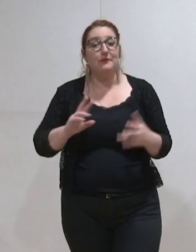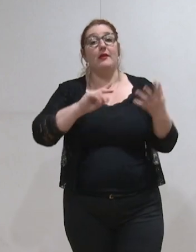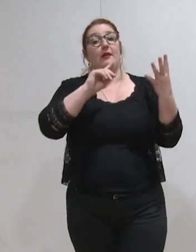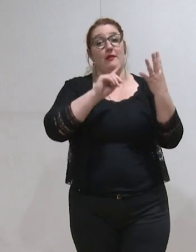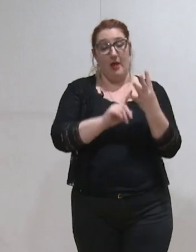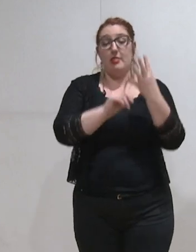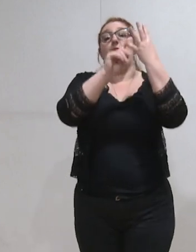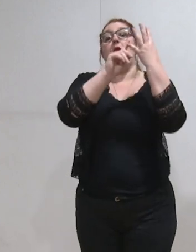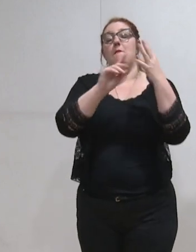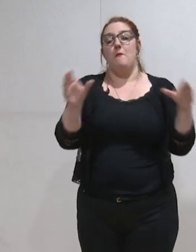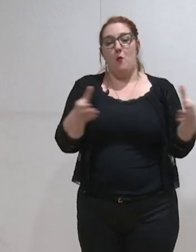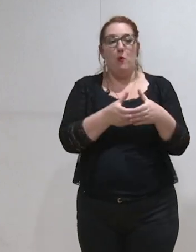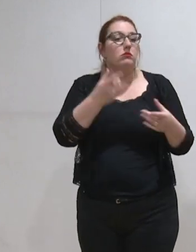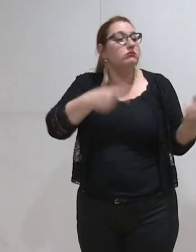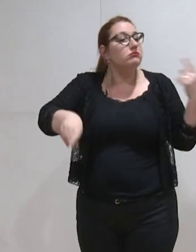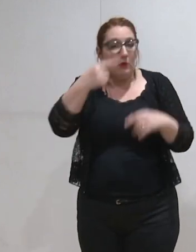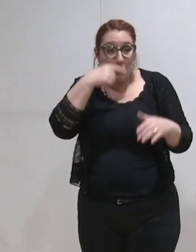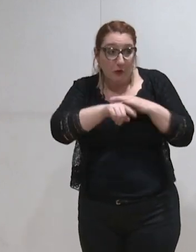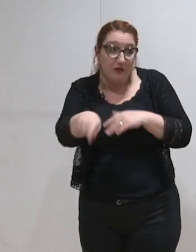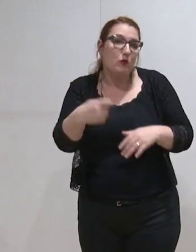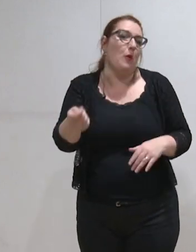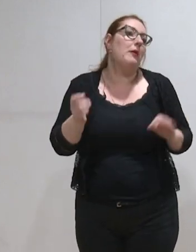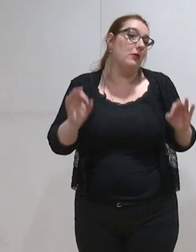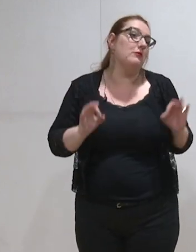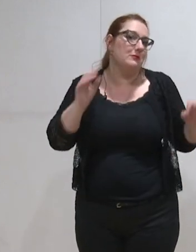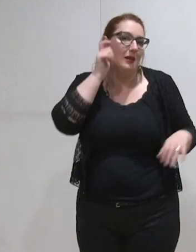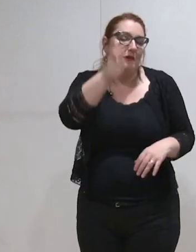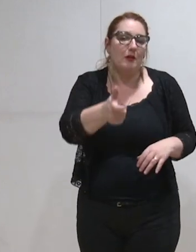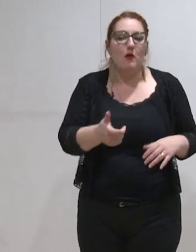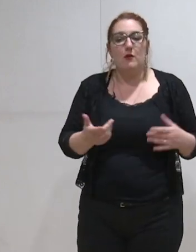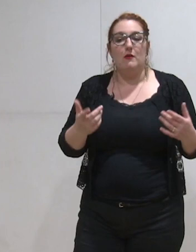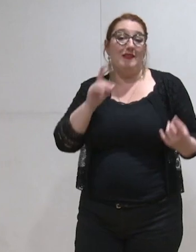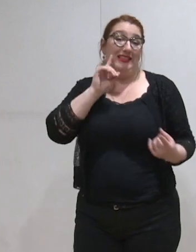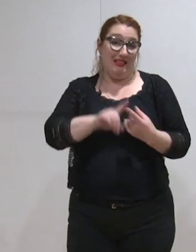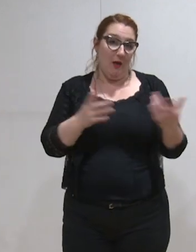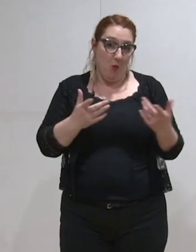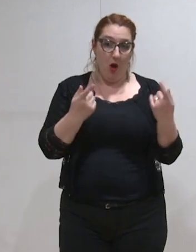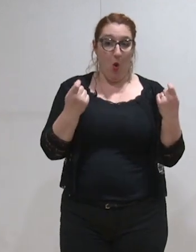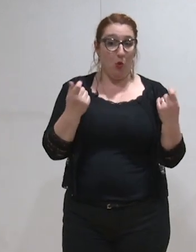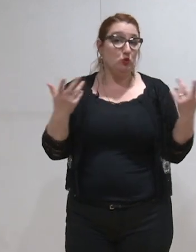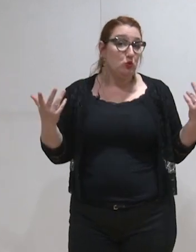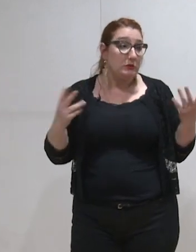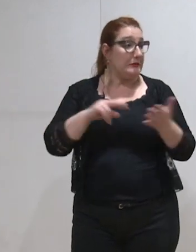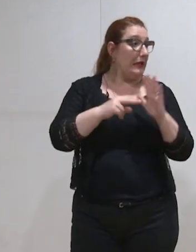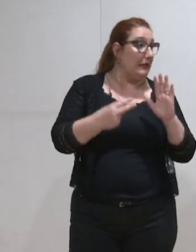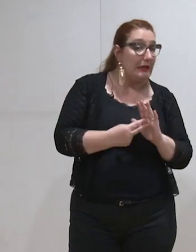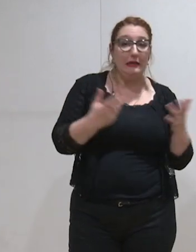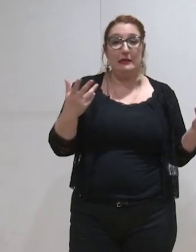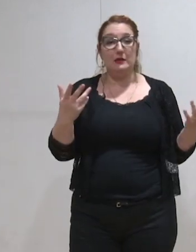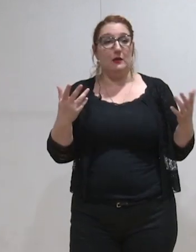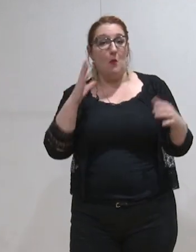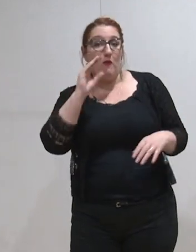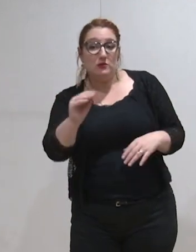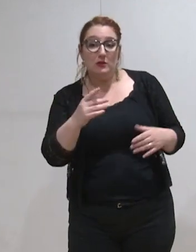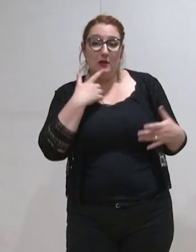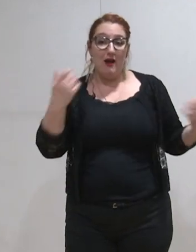vous vous en doutez enfin normalement vous devriez quand même vous en douter c'est relativement évident c'est donc la question des ressources technique professionnelle quoi